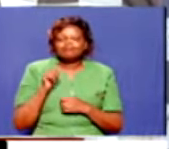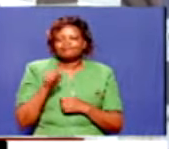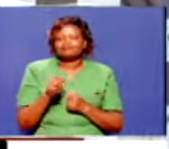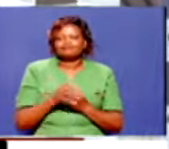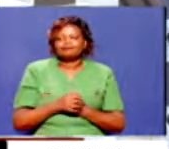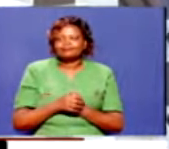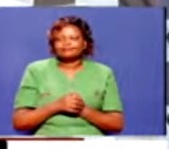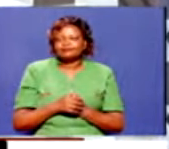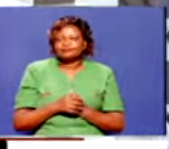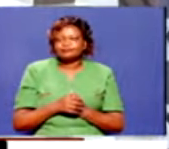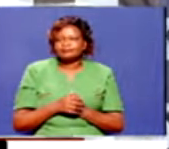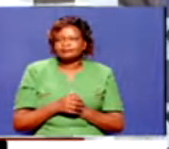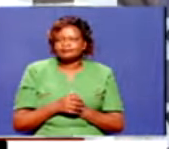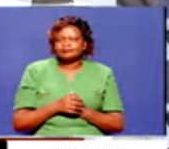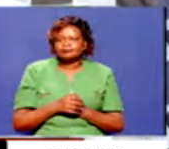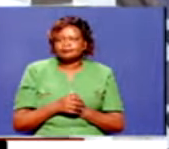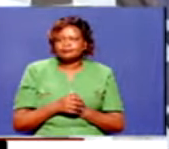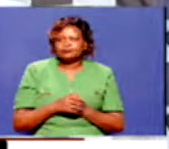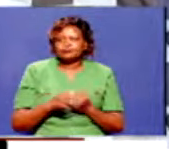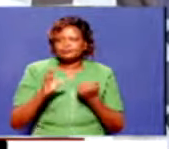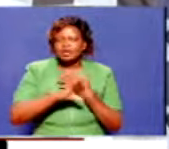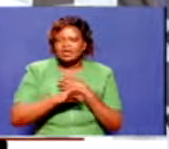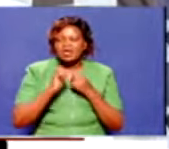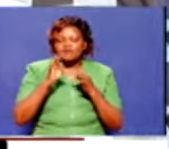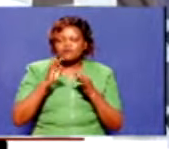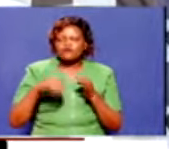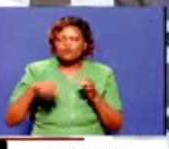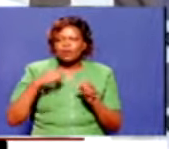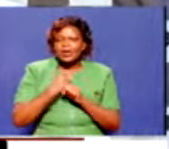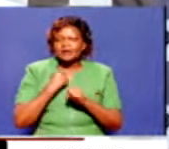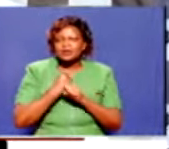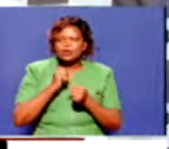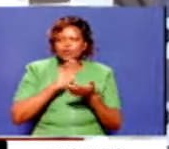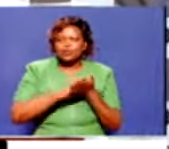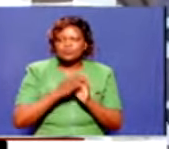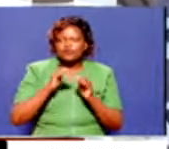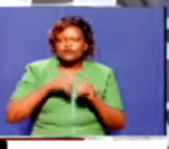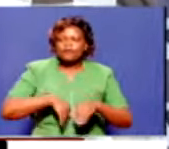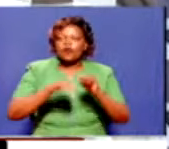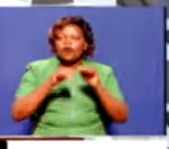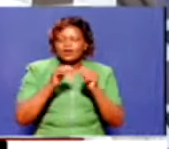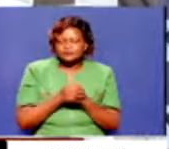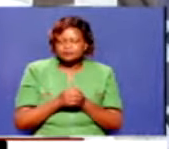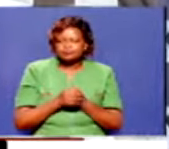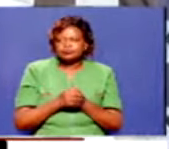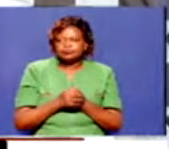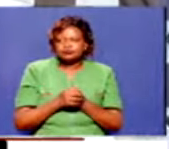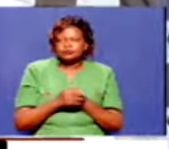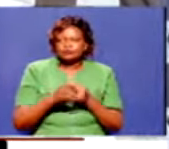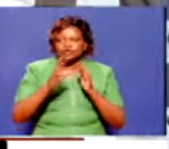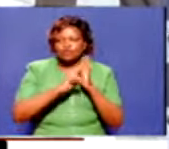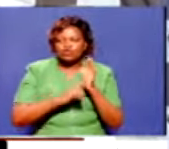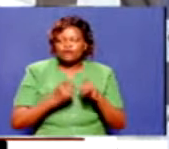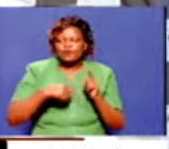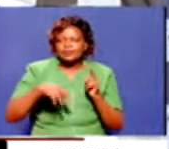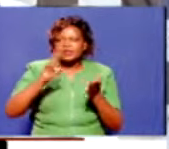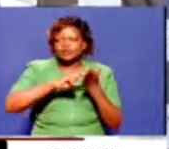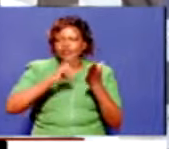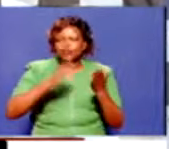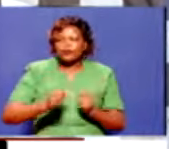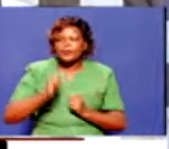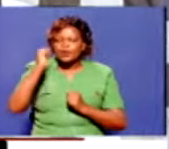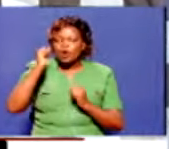litigious country, if we did it without adhering to the requirements of the Register of Political Parties, then